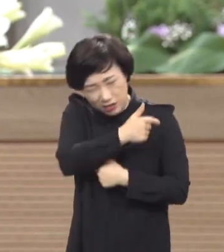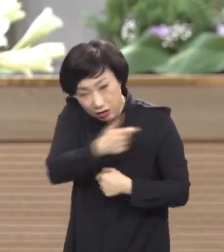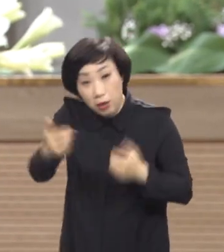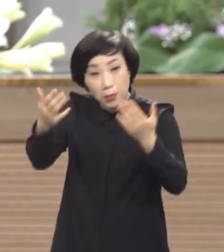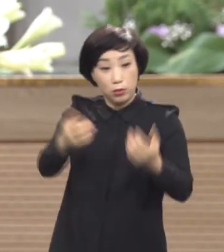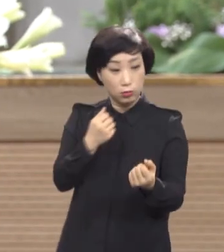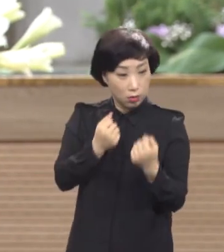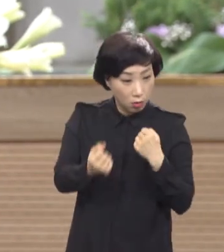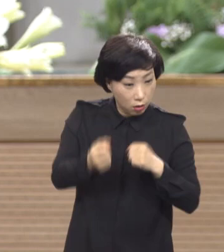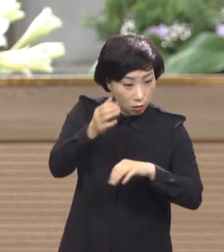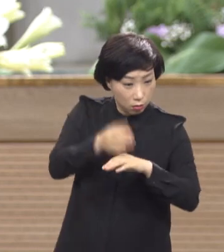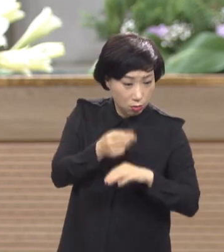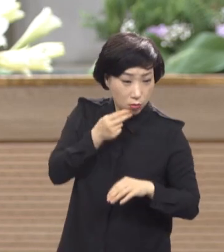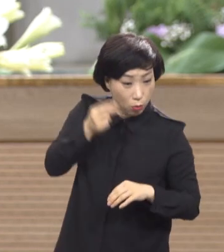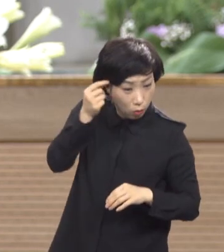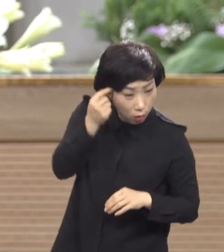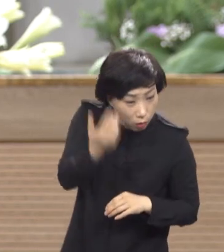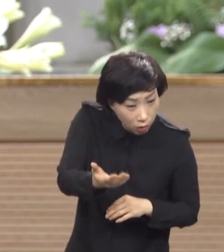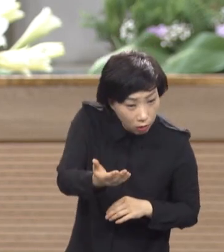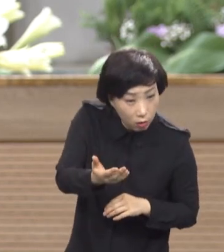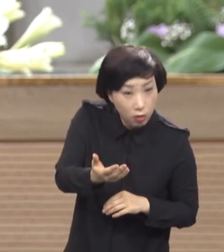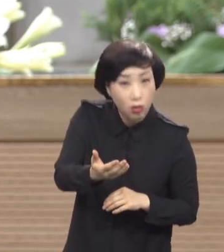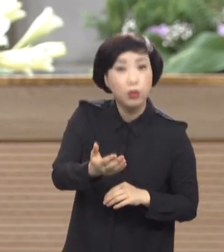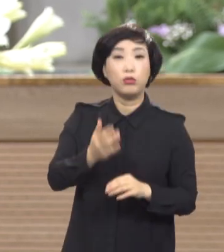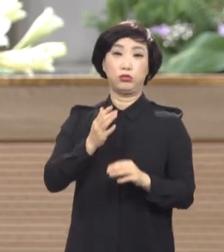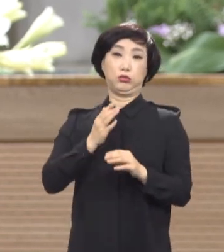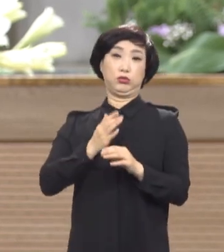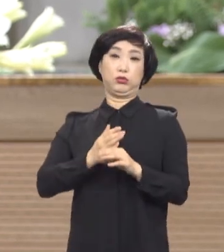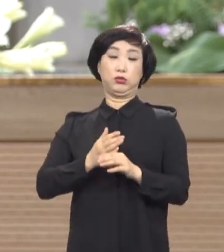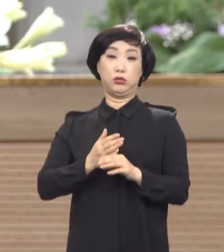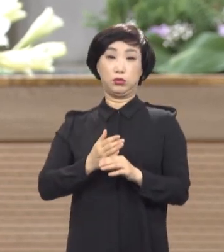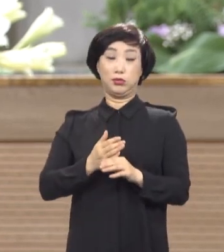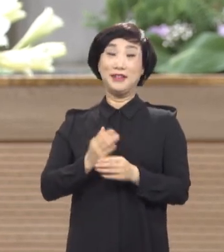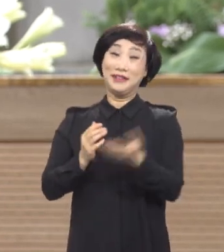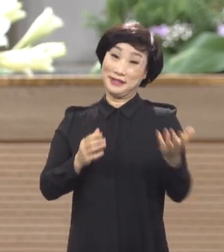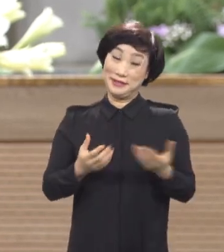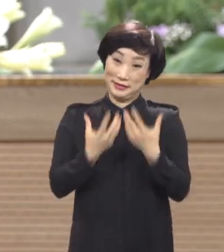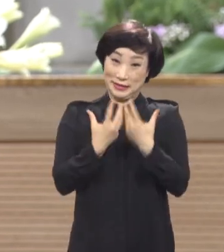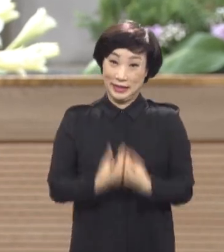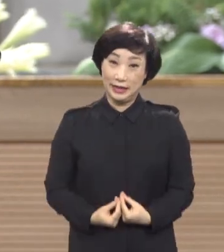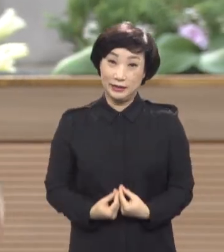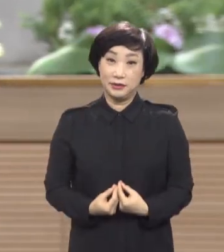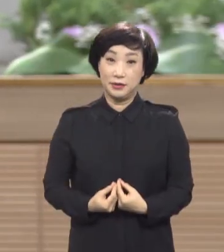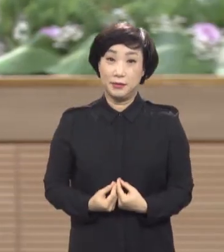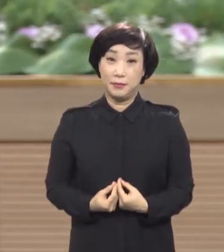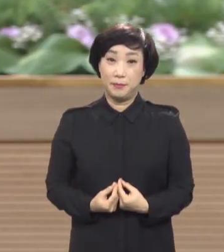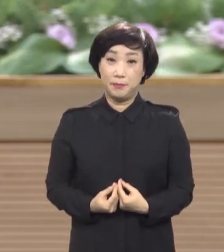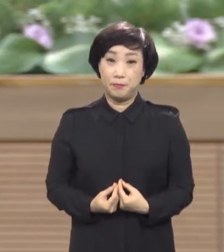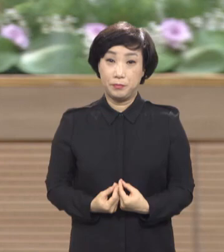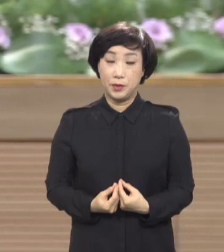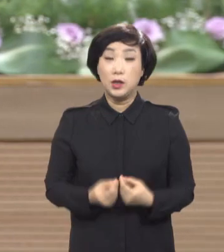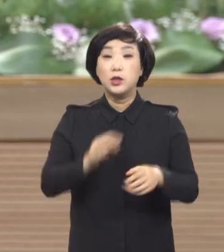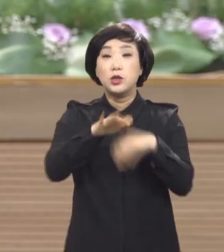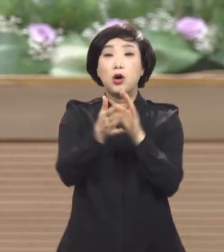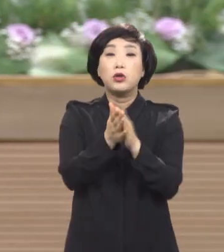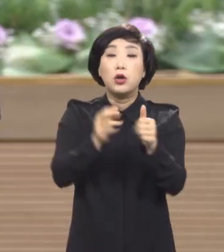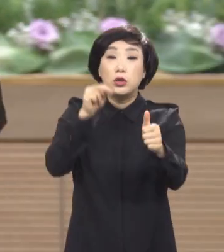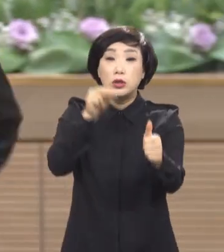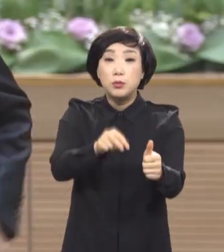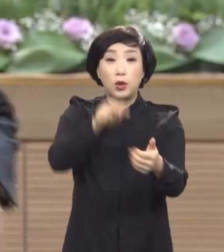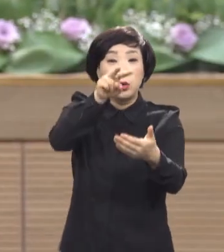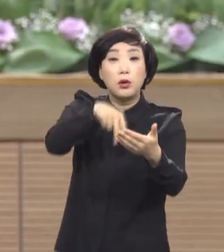감사하지 않느냐라고 묻는 겁니다 대표적으로 신명지를